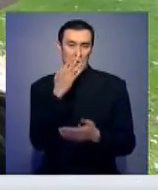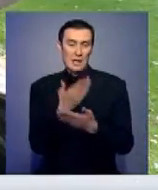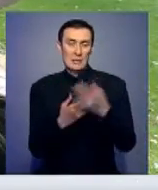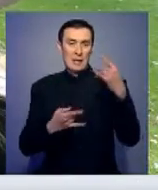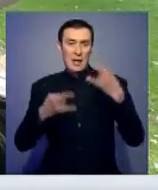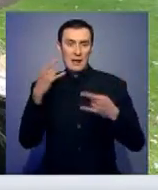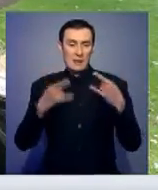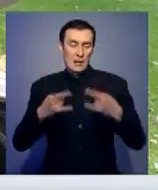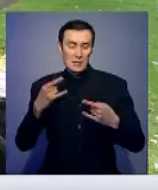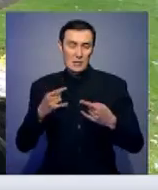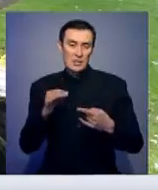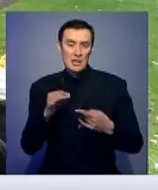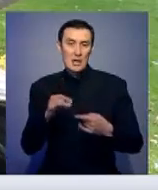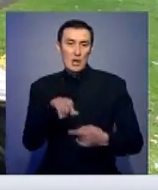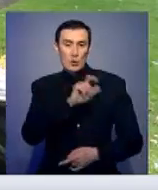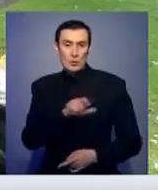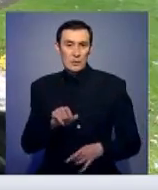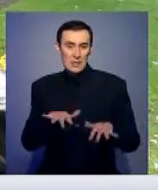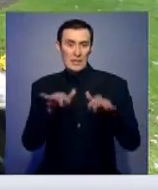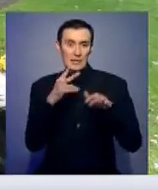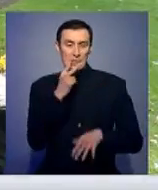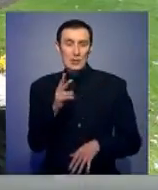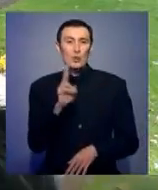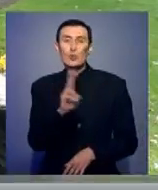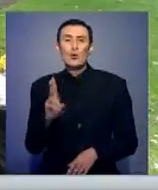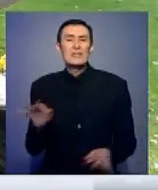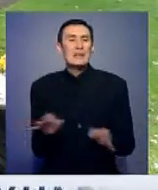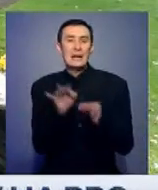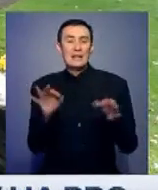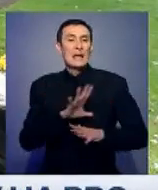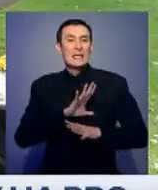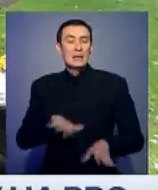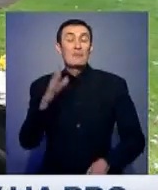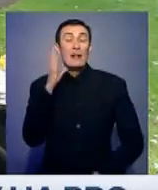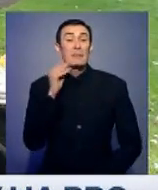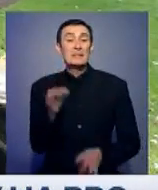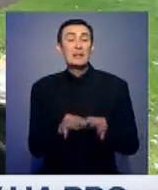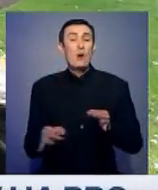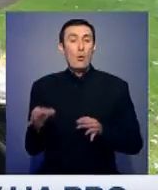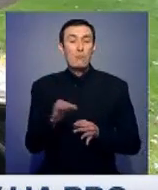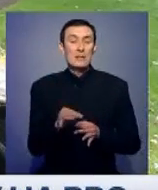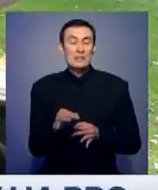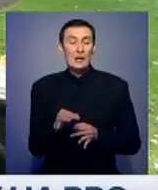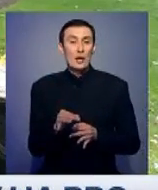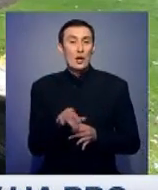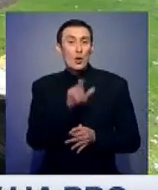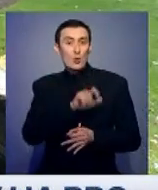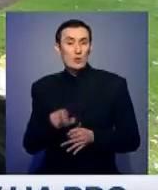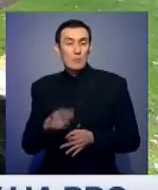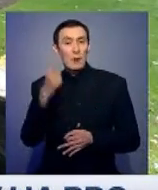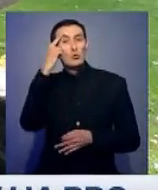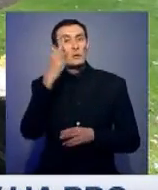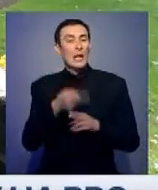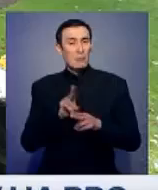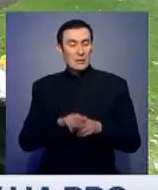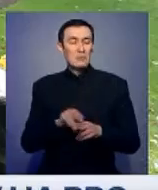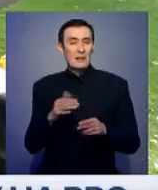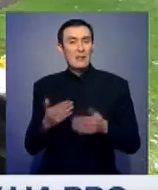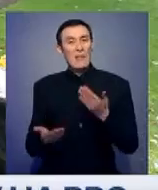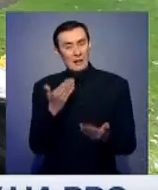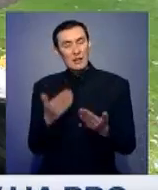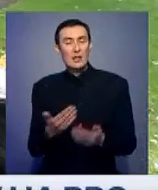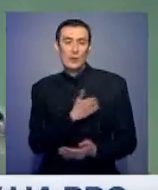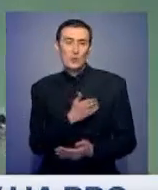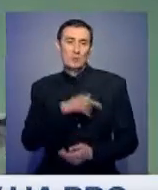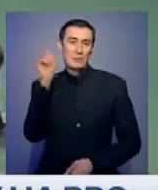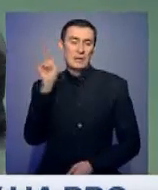который, в общем, заставляет зрителя, который никогда не был в Алматинской области, заставляет зрителя думать об этом, и ему наверняка захочется